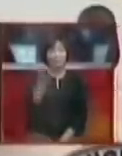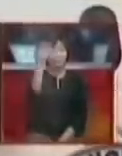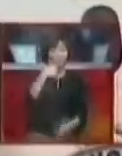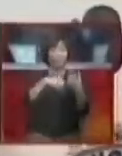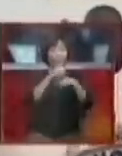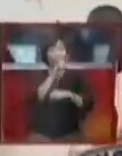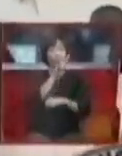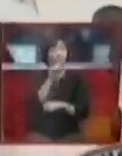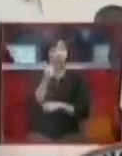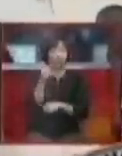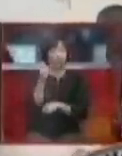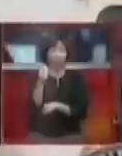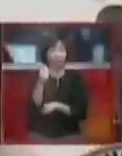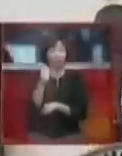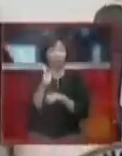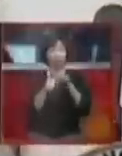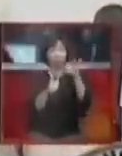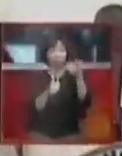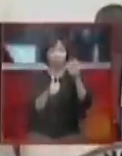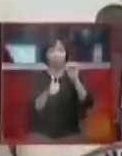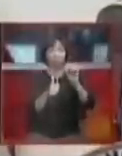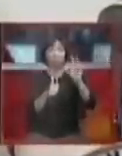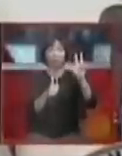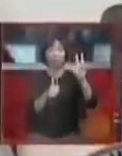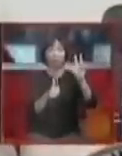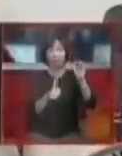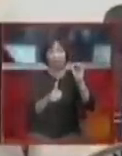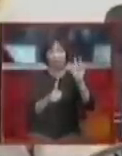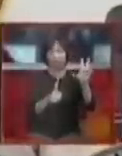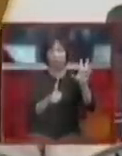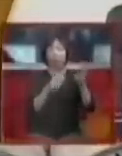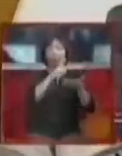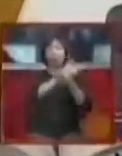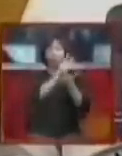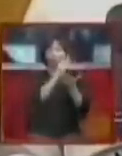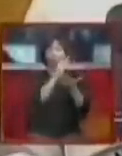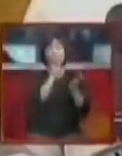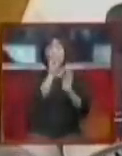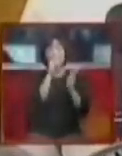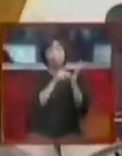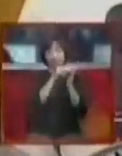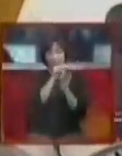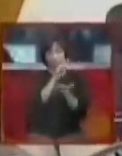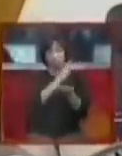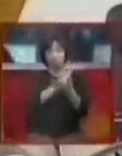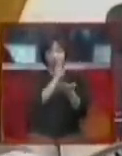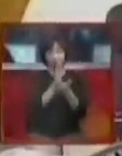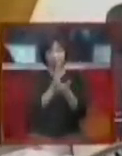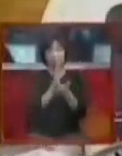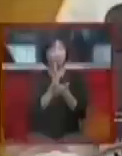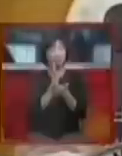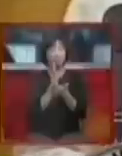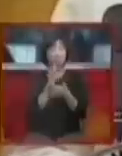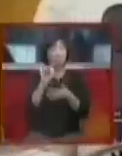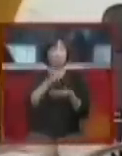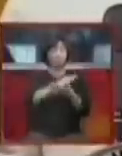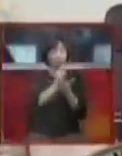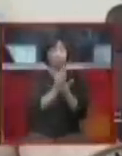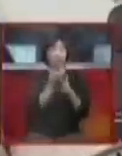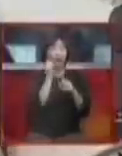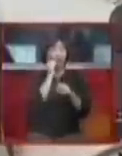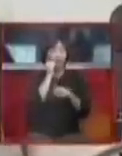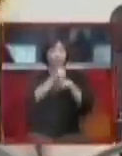Noong 2010, 21.03 billion pesos ang budget para sa SUCs. Taunan po yan